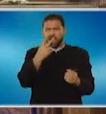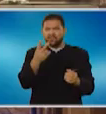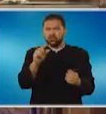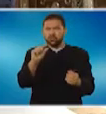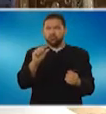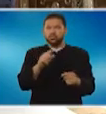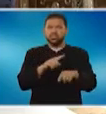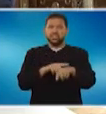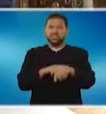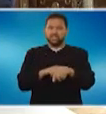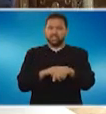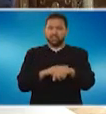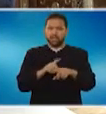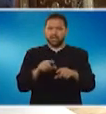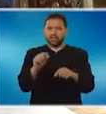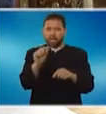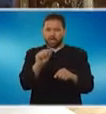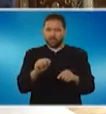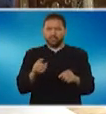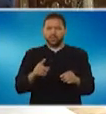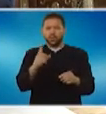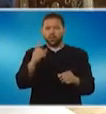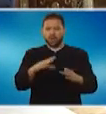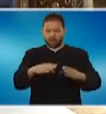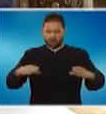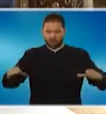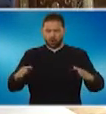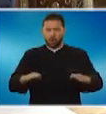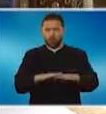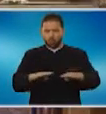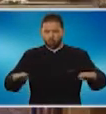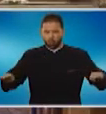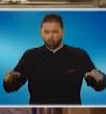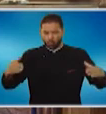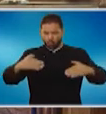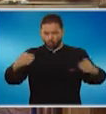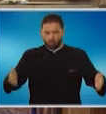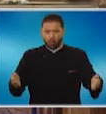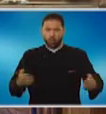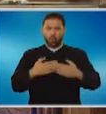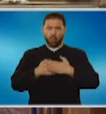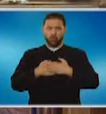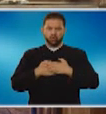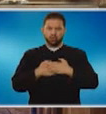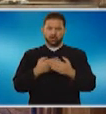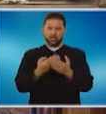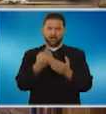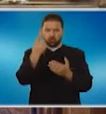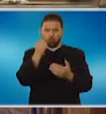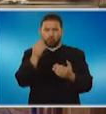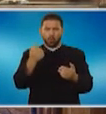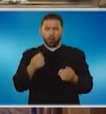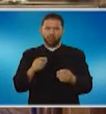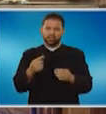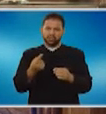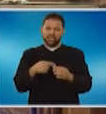ilustra un coșciuc pe care scria literatură și un ciocan cu niște cuie, iar pe fiecare cuișor care era bătut